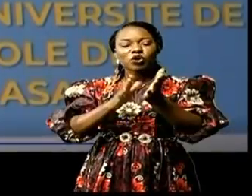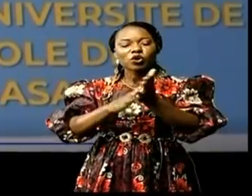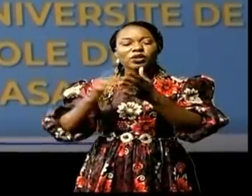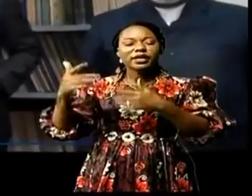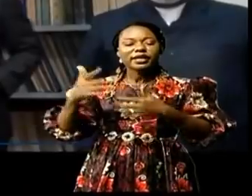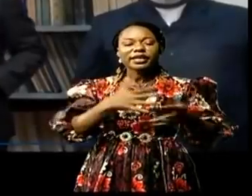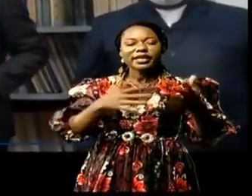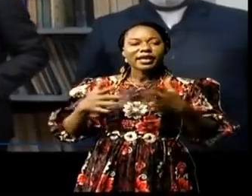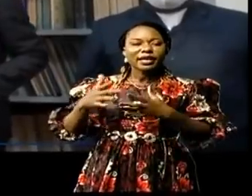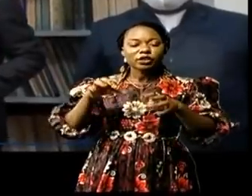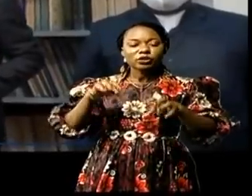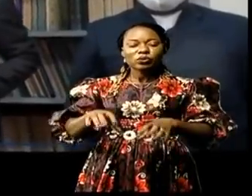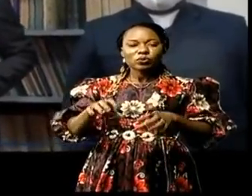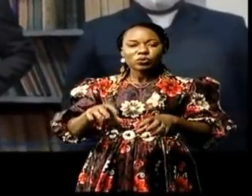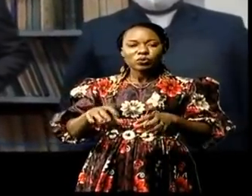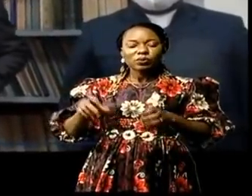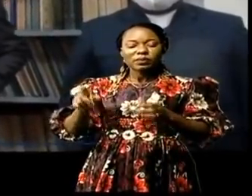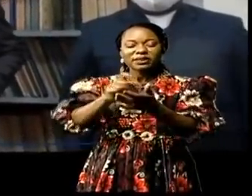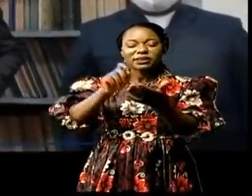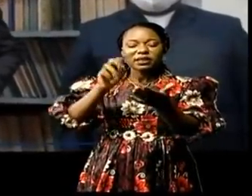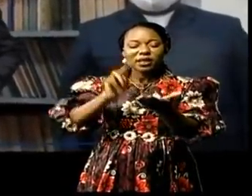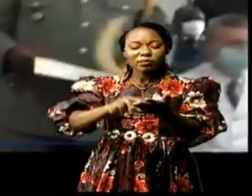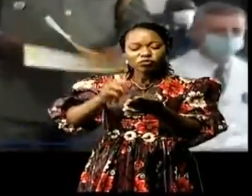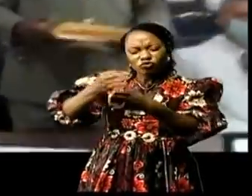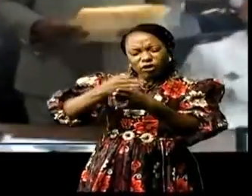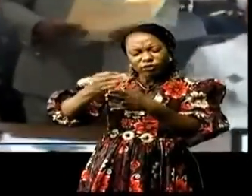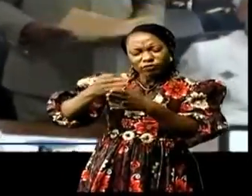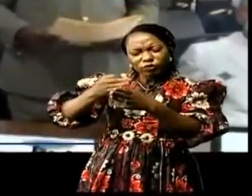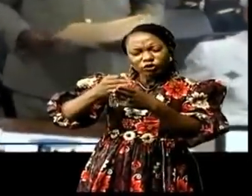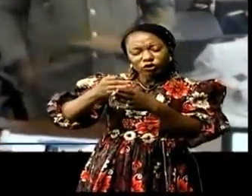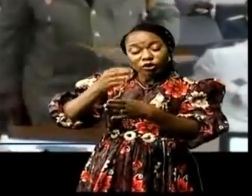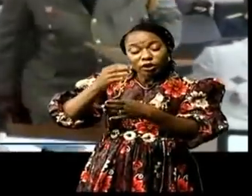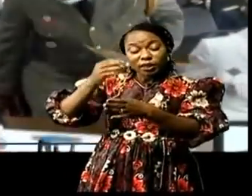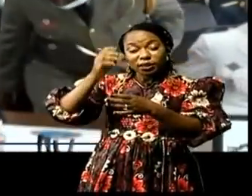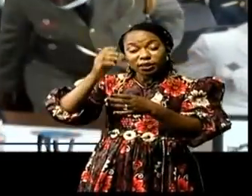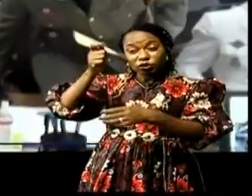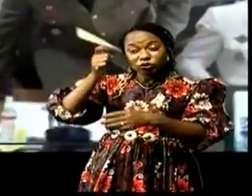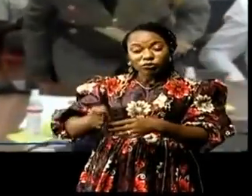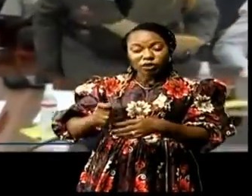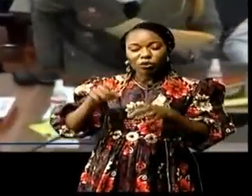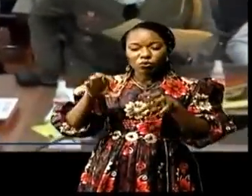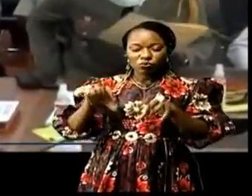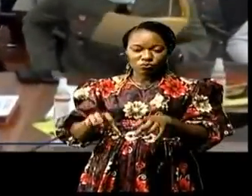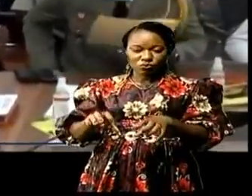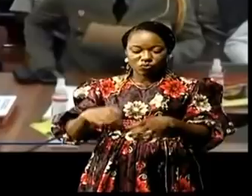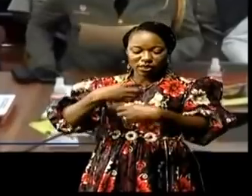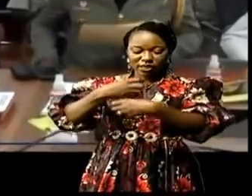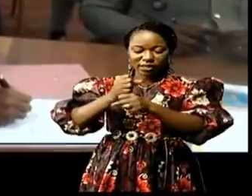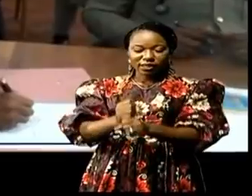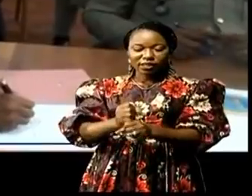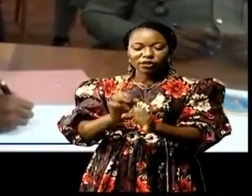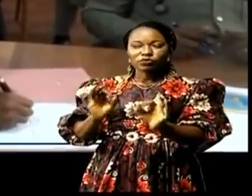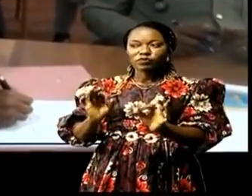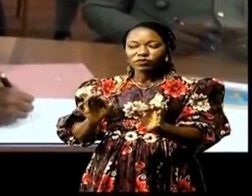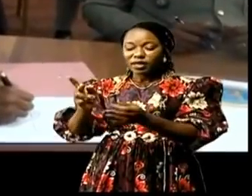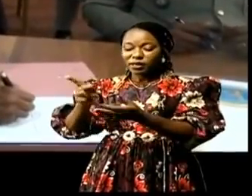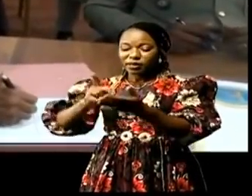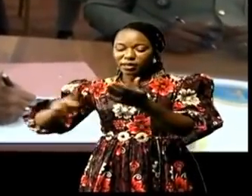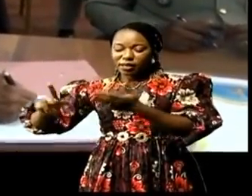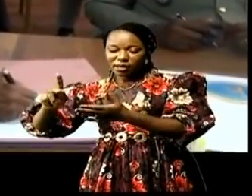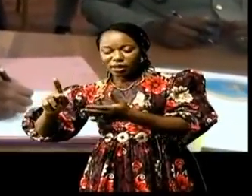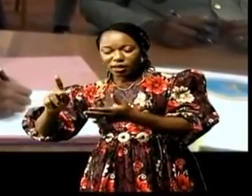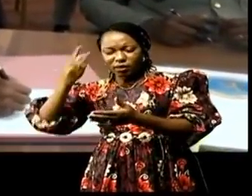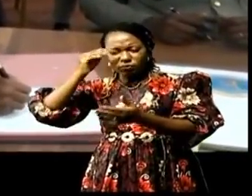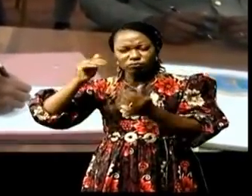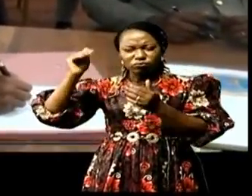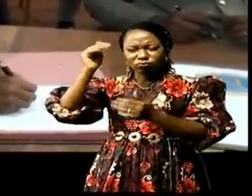un contrat de partenariat pour la formation des officiers des forces armées congolaises, d'où la création création d'une nouvelle filière de master pour